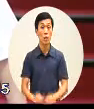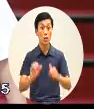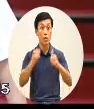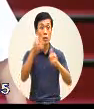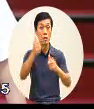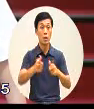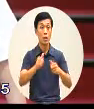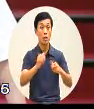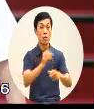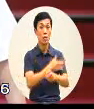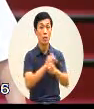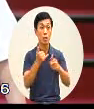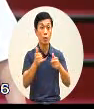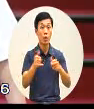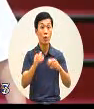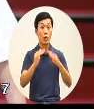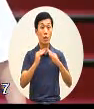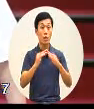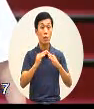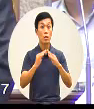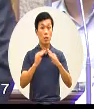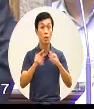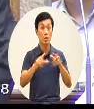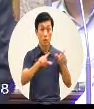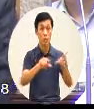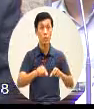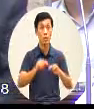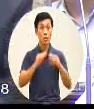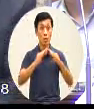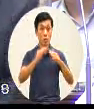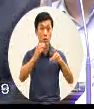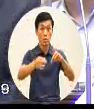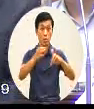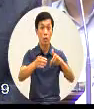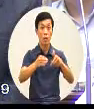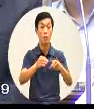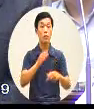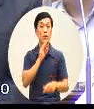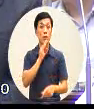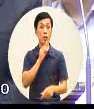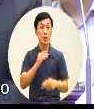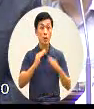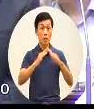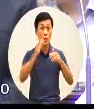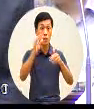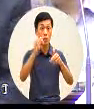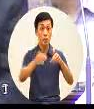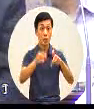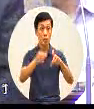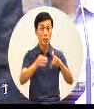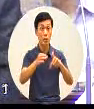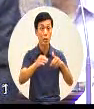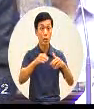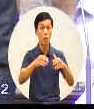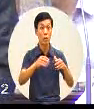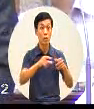长。 市价是不是？ 要市价。 哦，市价嘛吼。市价里面有一个精神的协议架